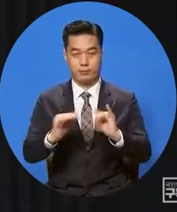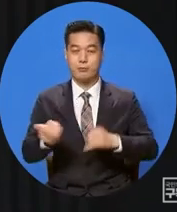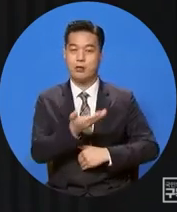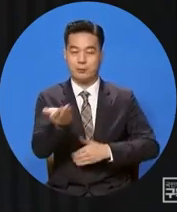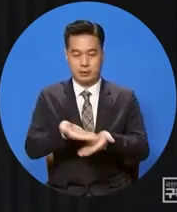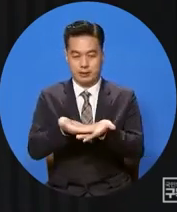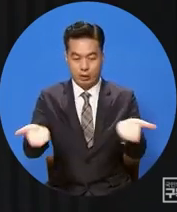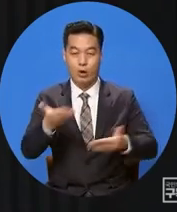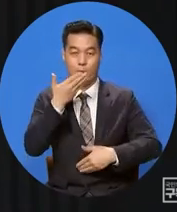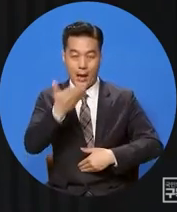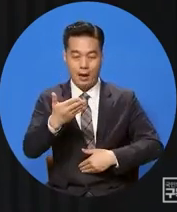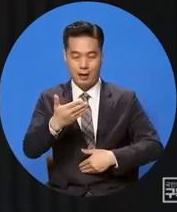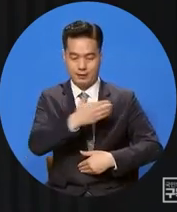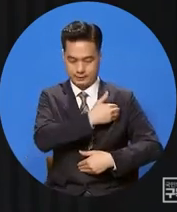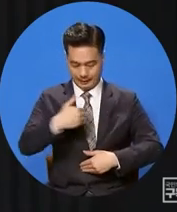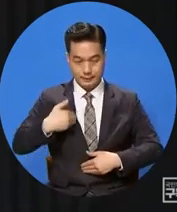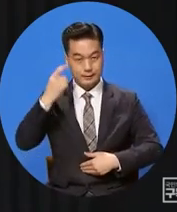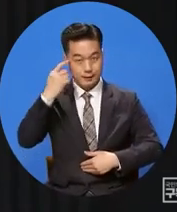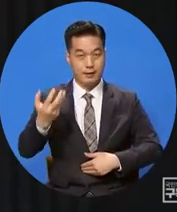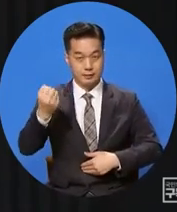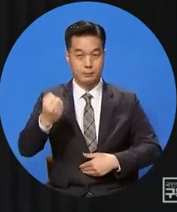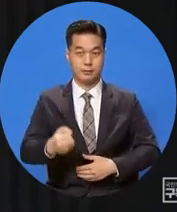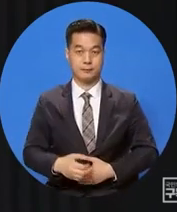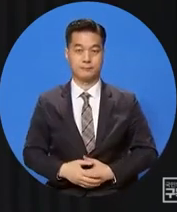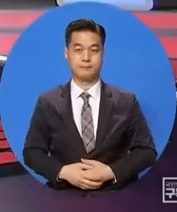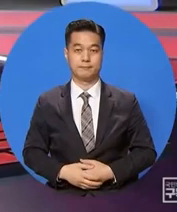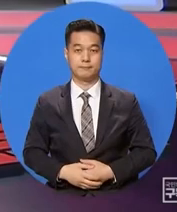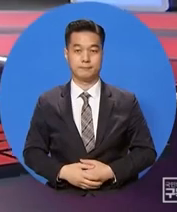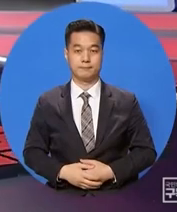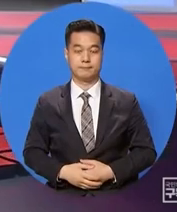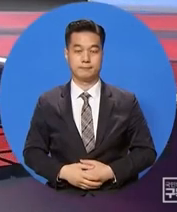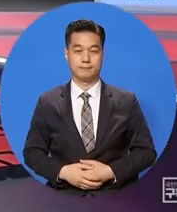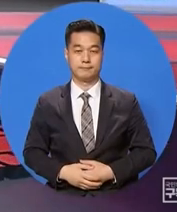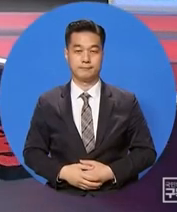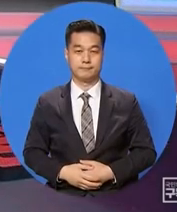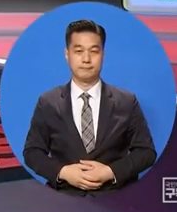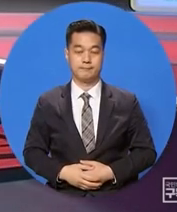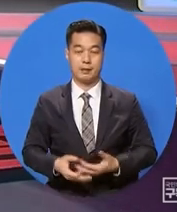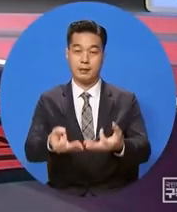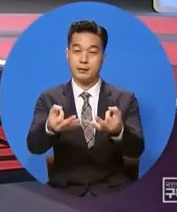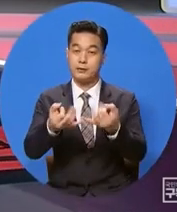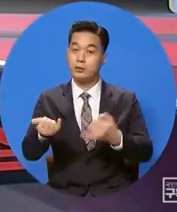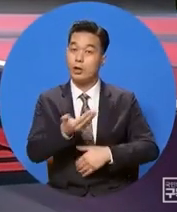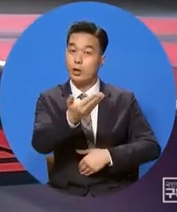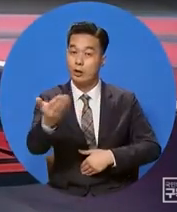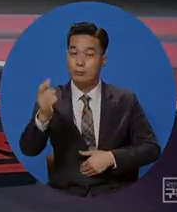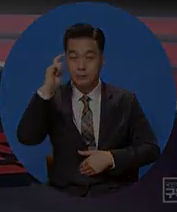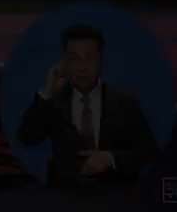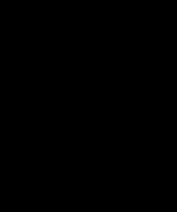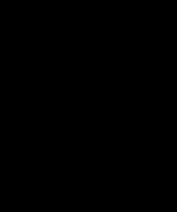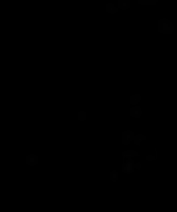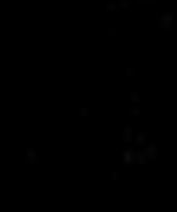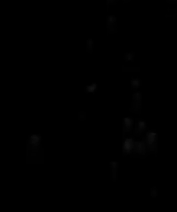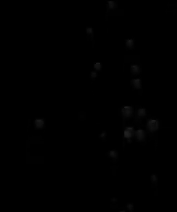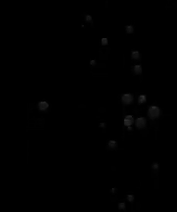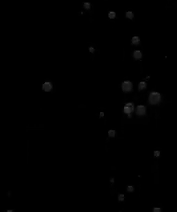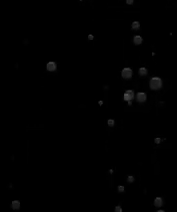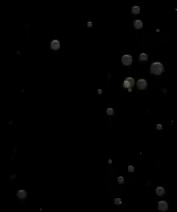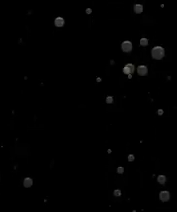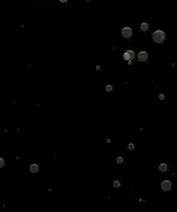제공해 드릴 수 있다고 자부합니다. 고맙습니다. 네, 잘 들었습니다. 네. 자, 시청자 여러분 어떻게 보셨습니까?